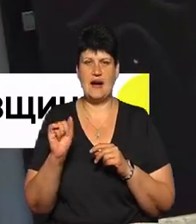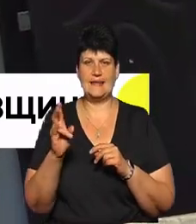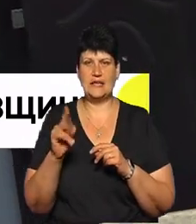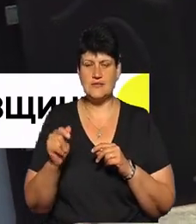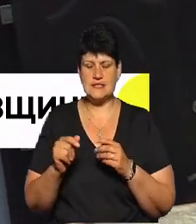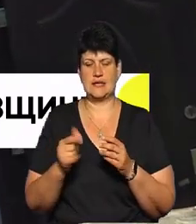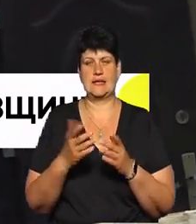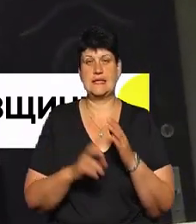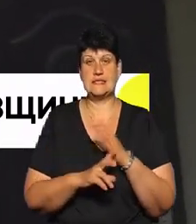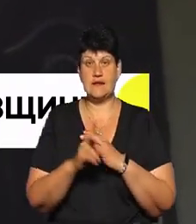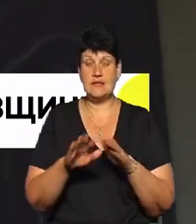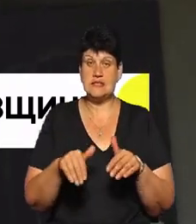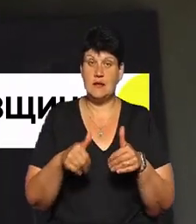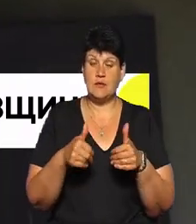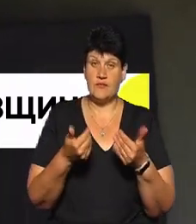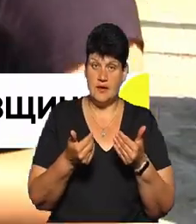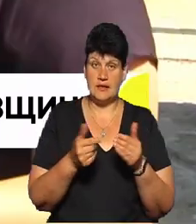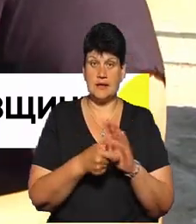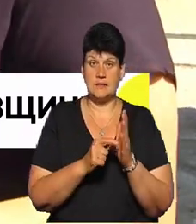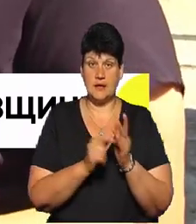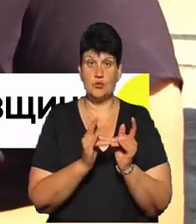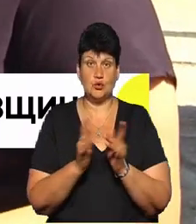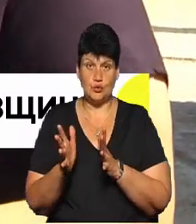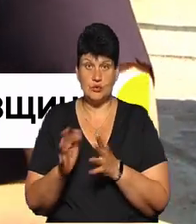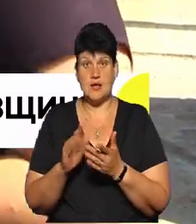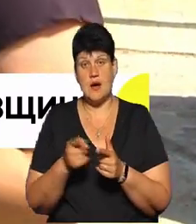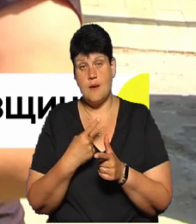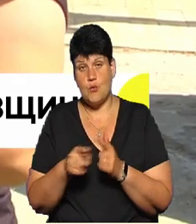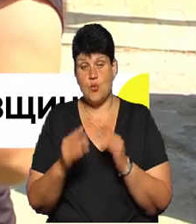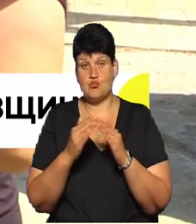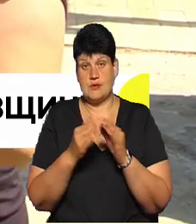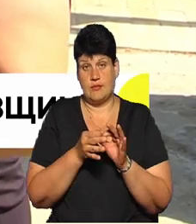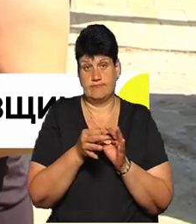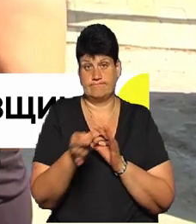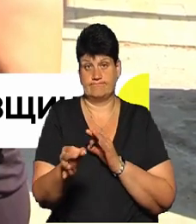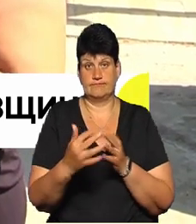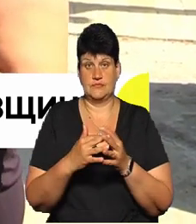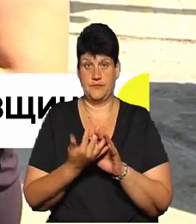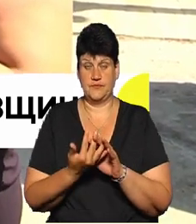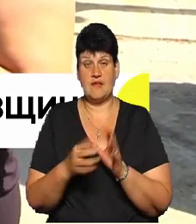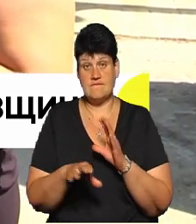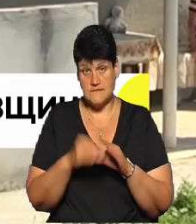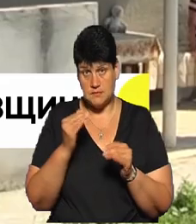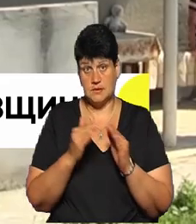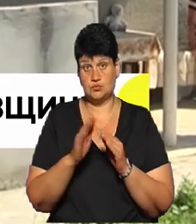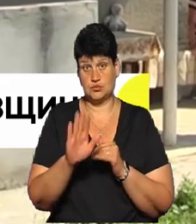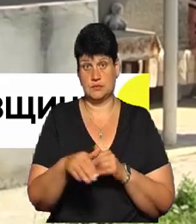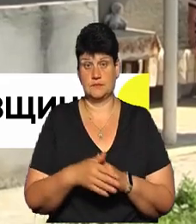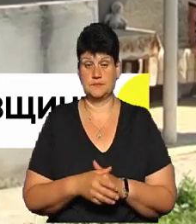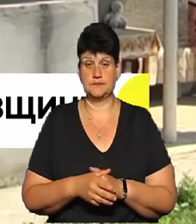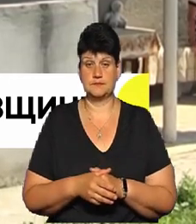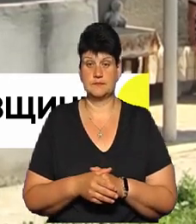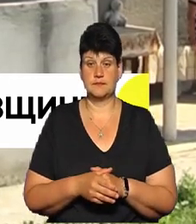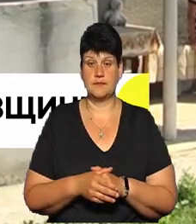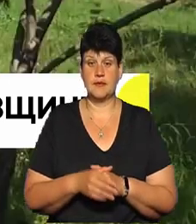кімнату в гуртожитку чи пансіонаті, або ж будинок на хуторі. Олександра розповідає, вибрали саме будинок. Ну, ми побачили